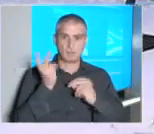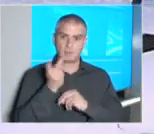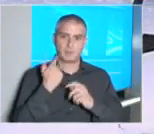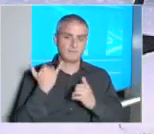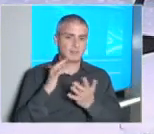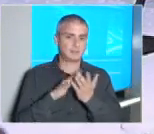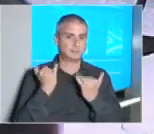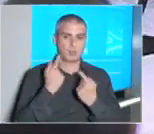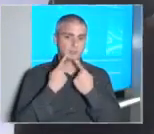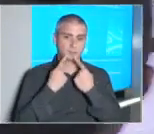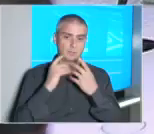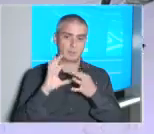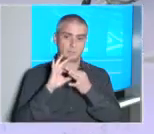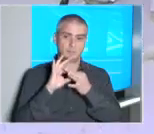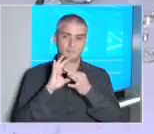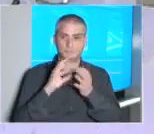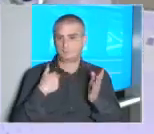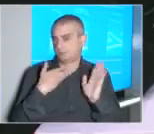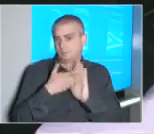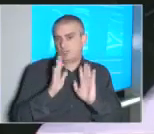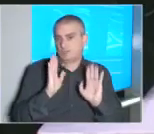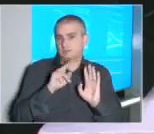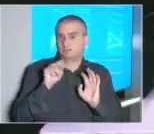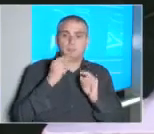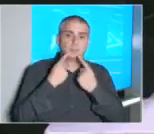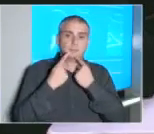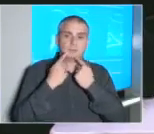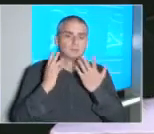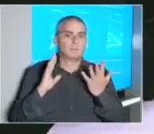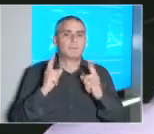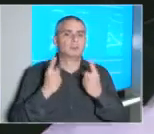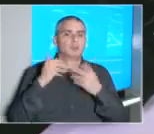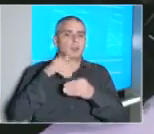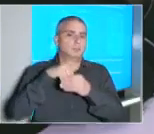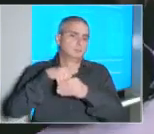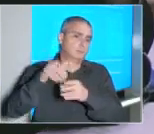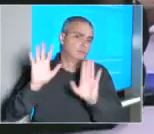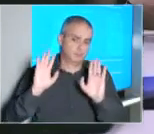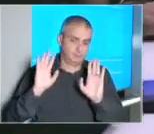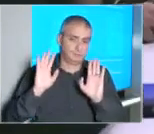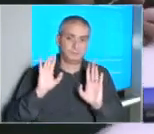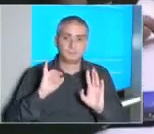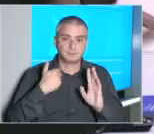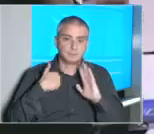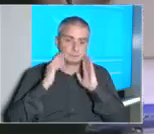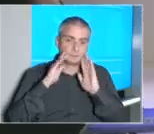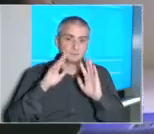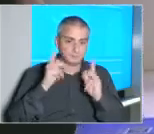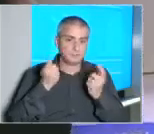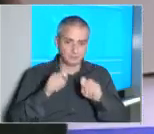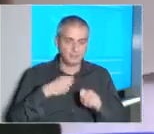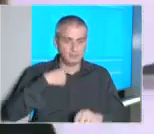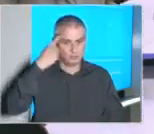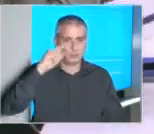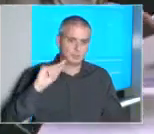ונמצאים כל העת במגעים. אני לא נכנסת לעניין של המסע ומתן ושל מה שקורה בחדרי החדרים. אני מאמינה שכשזה ייסגר אנחנו